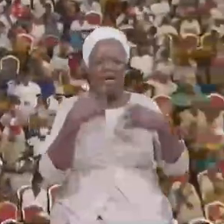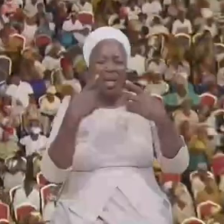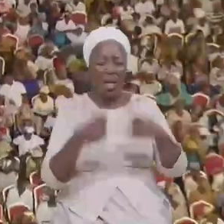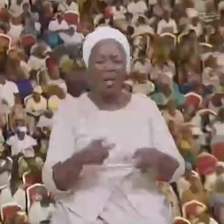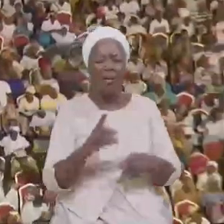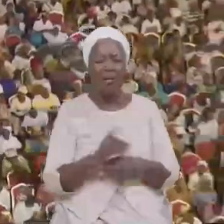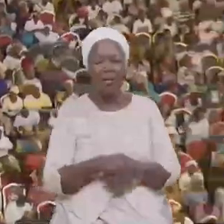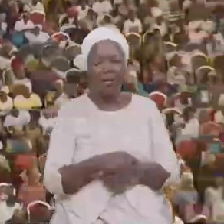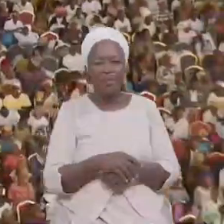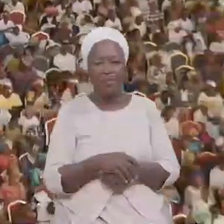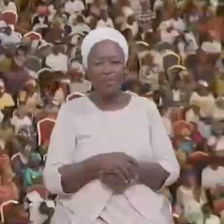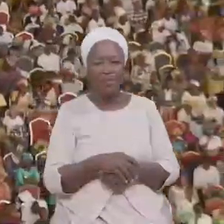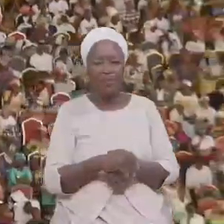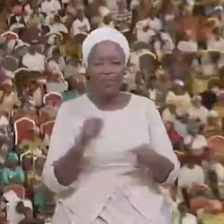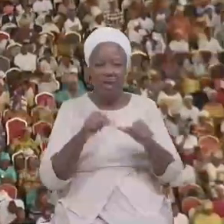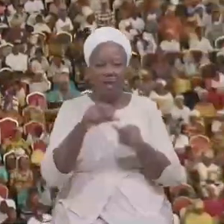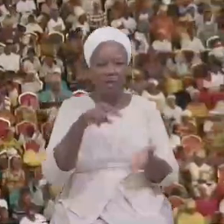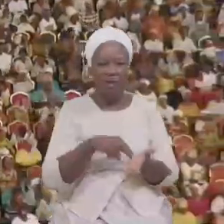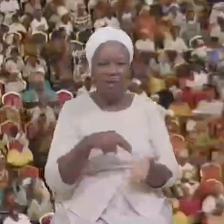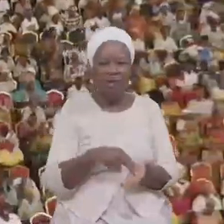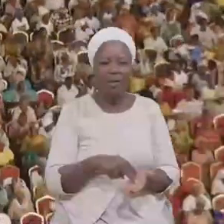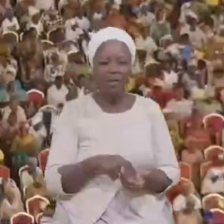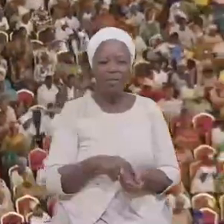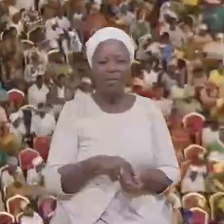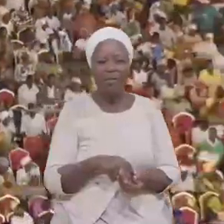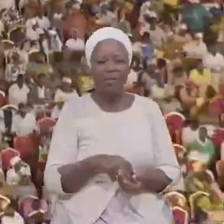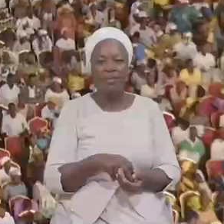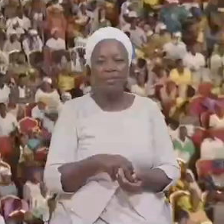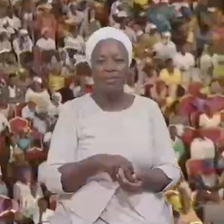Toujours debout, nos conseillers sont là.